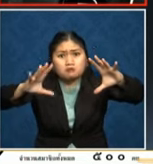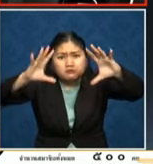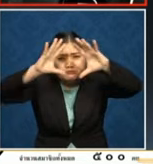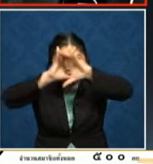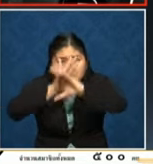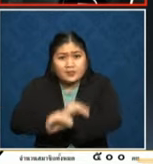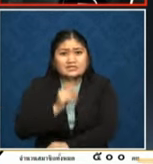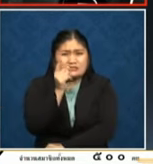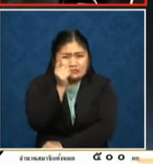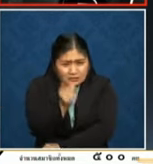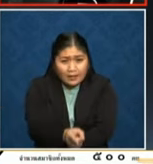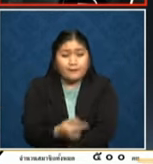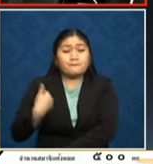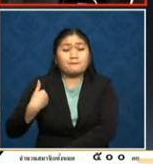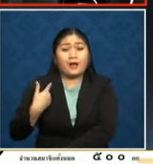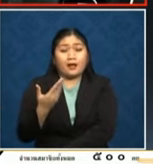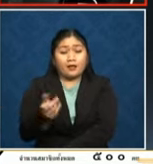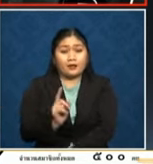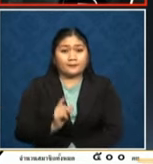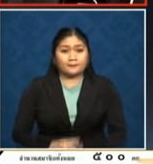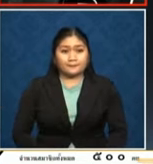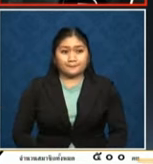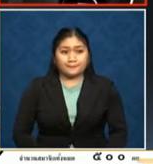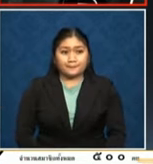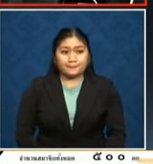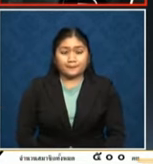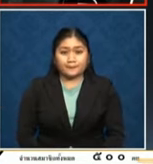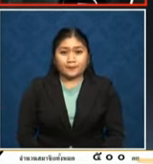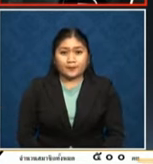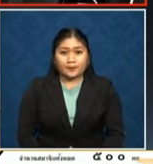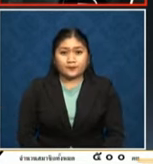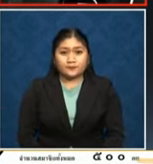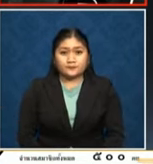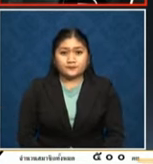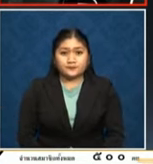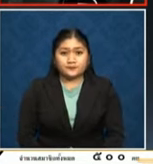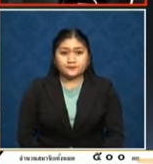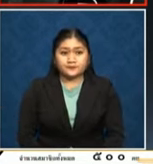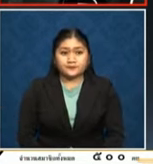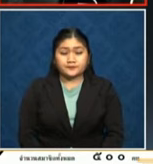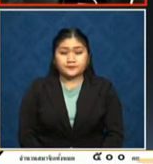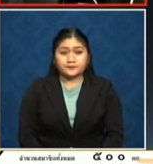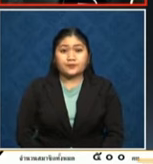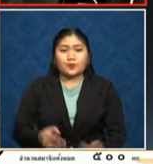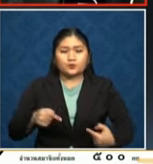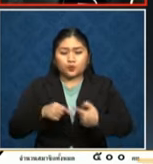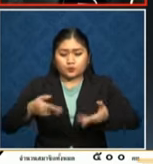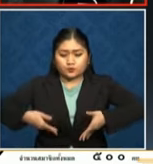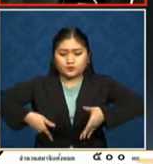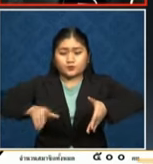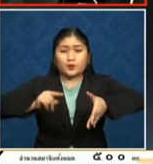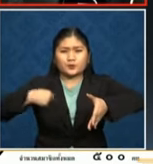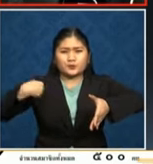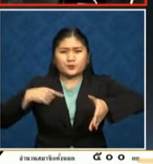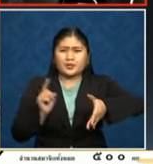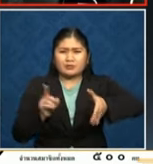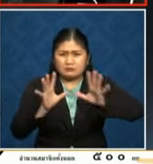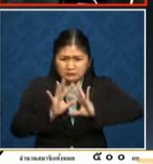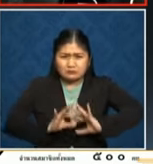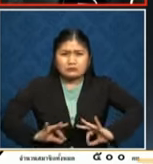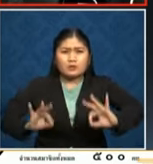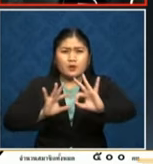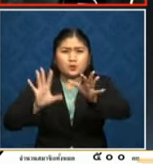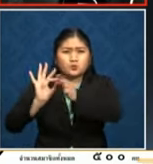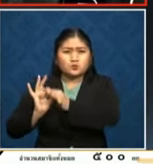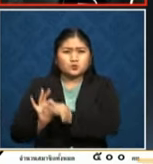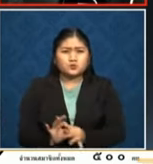จริงมืดมากสไลด์เปลี่ยนหน่อยนะคะ ทั้งที่เส้นทางนี้นะคะเป็นเส้นทางสำคัญในการเ